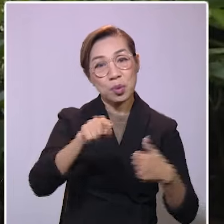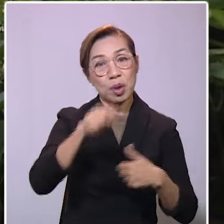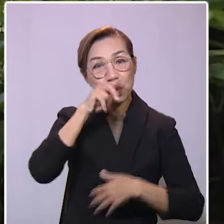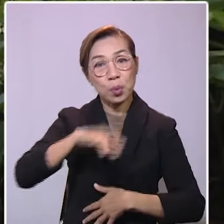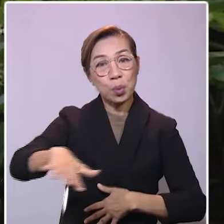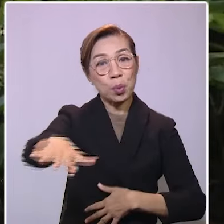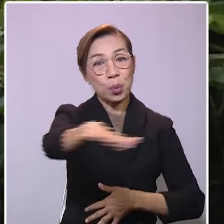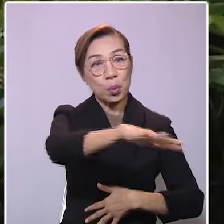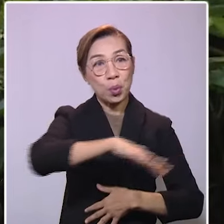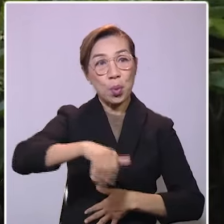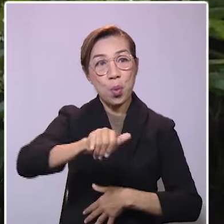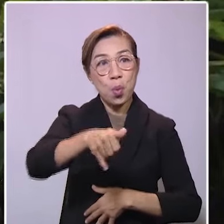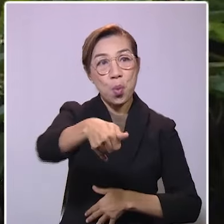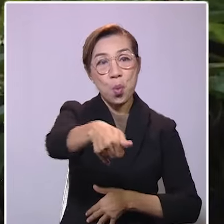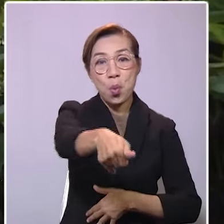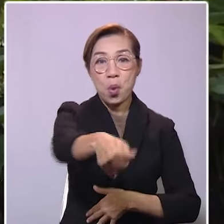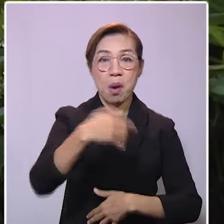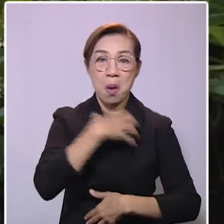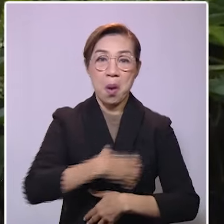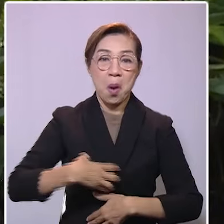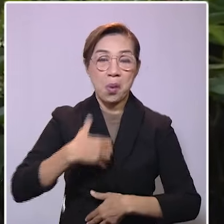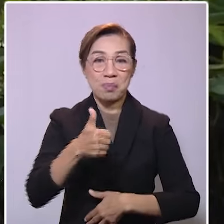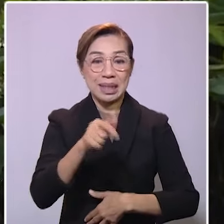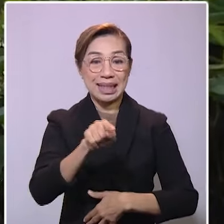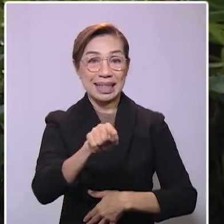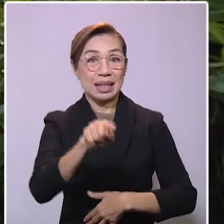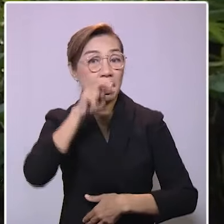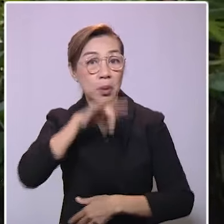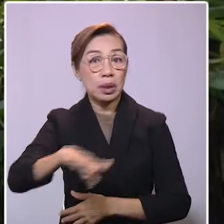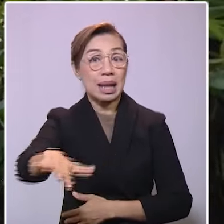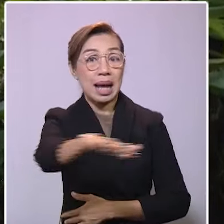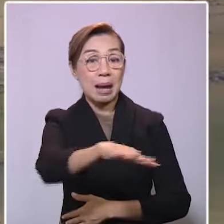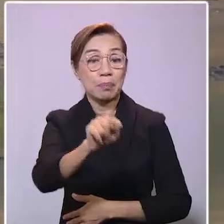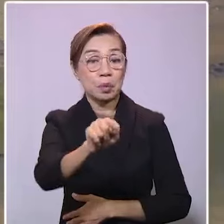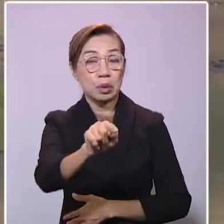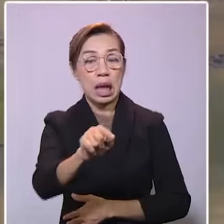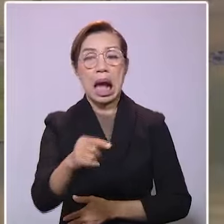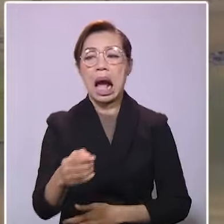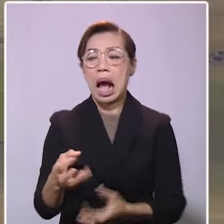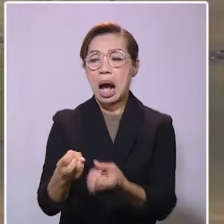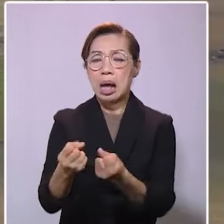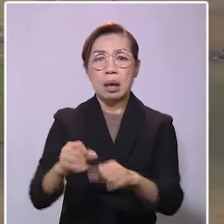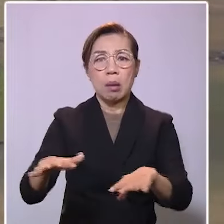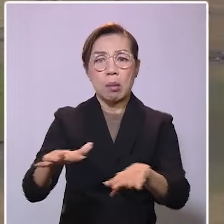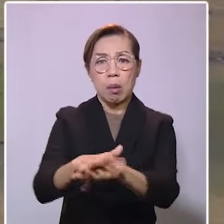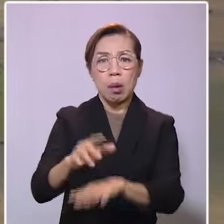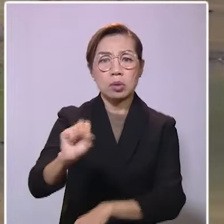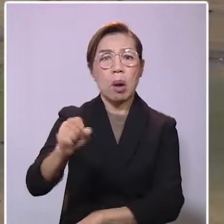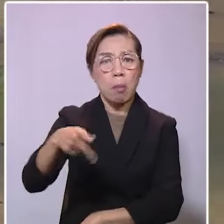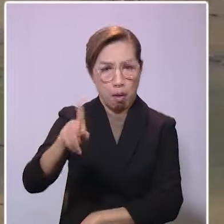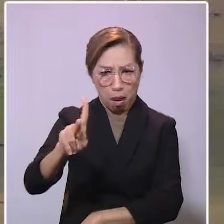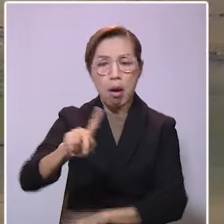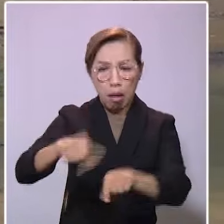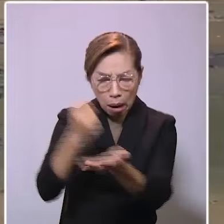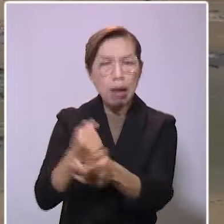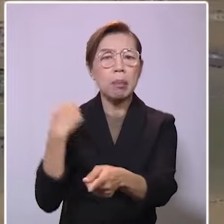ห้วยอย่างสบายใจนะคะอารมณ์ดีมากแล้วตรงจุดแหล่งน้ำนี้เองค่ะก็มีแปลงสปกสวมทับด้วยอชาว